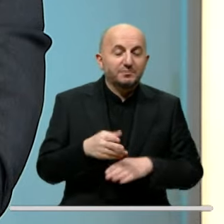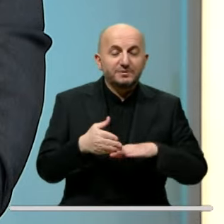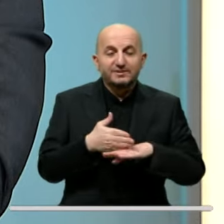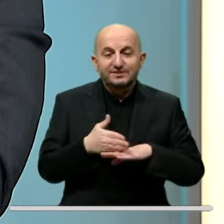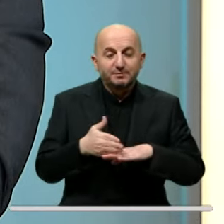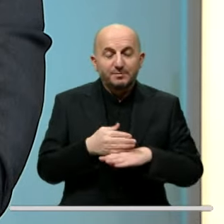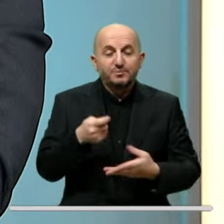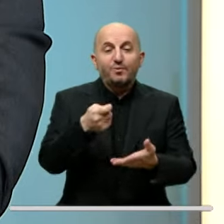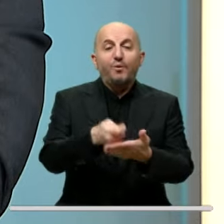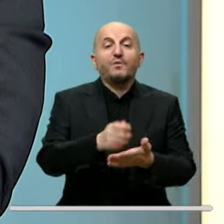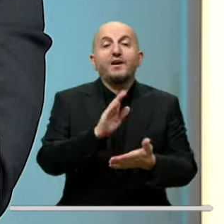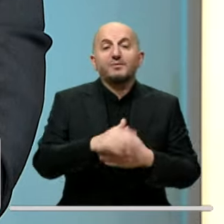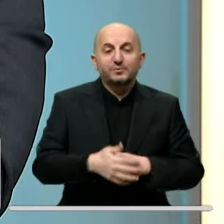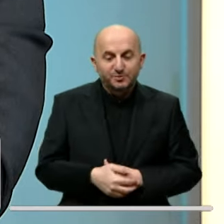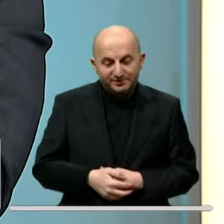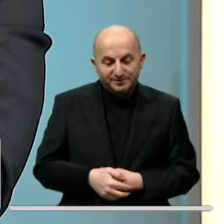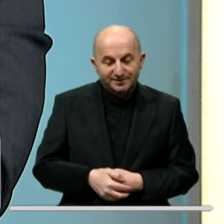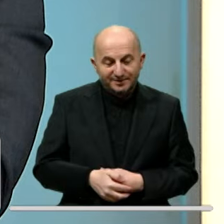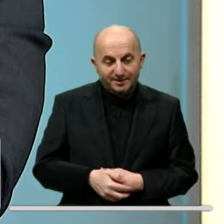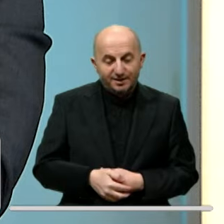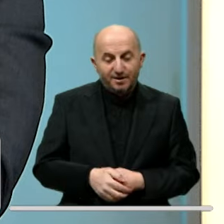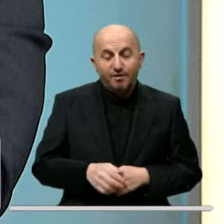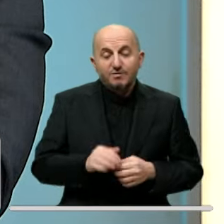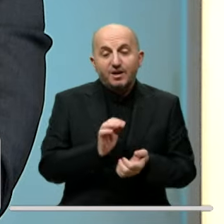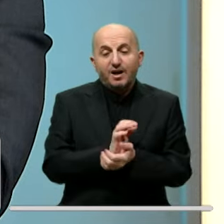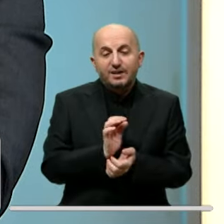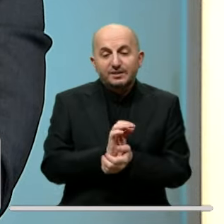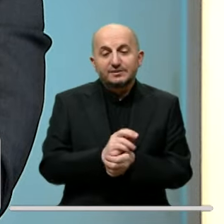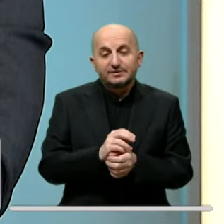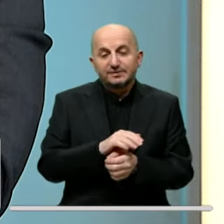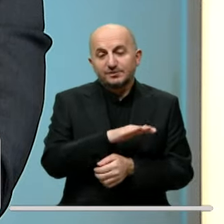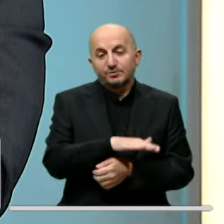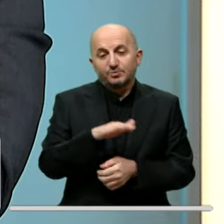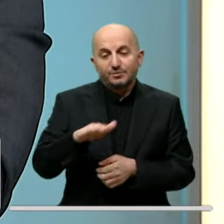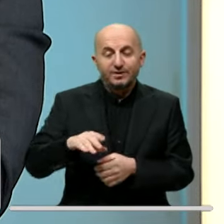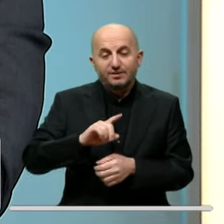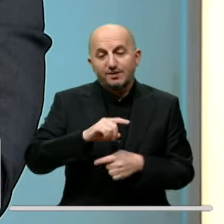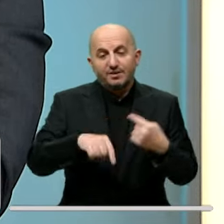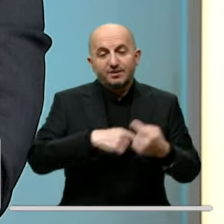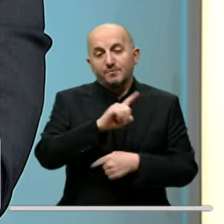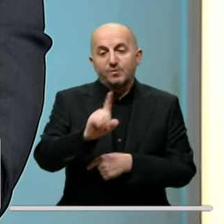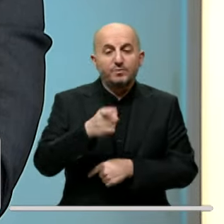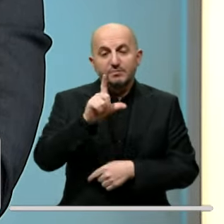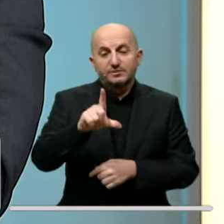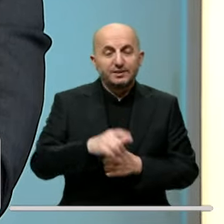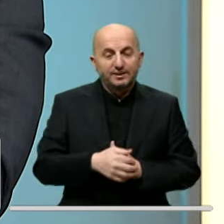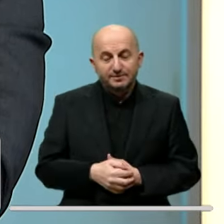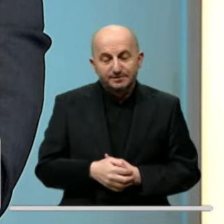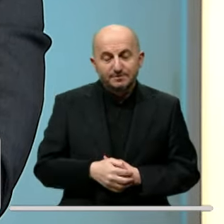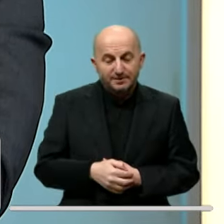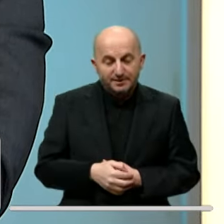sebebiyle ödeyemiyorsak onun mirasçılarını bulmamız lazım öncelikle. Onun mirasçıları